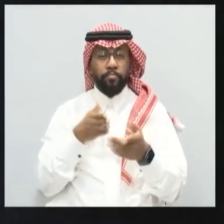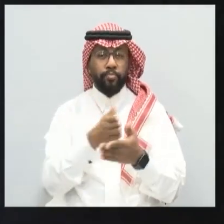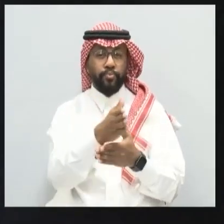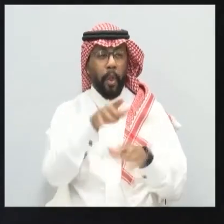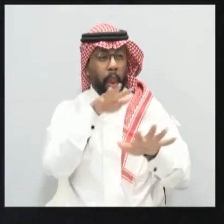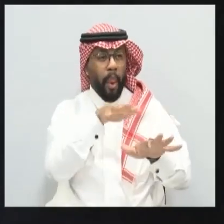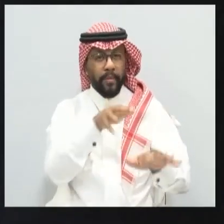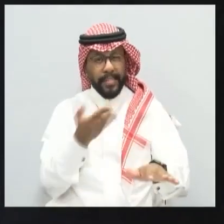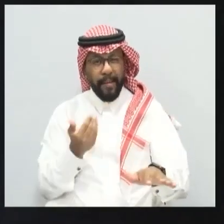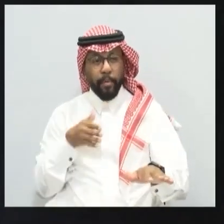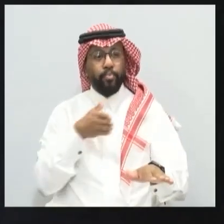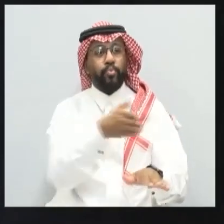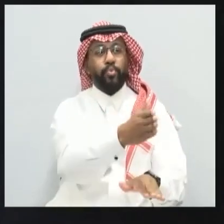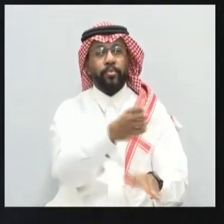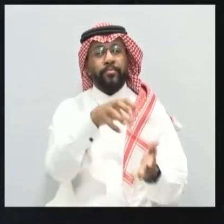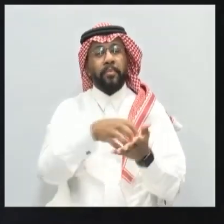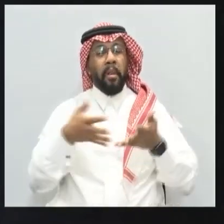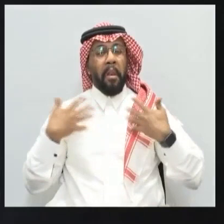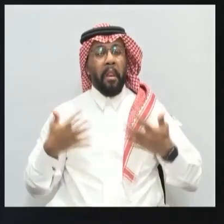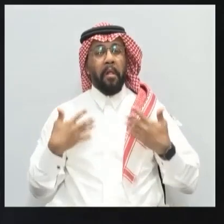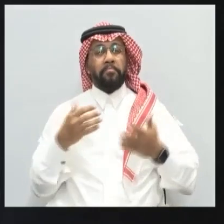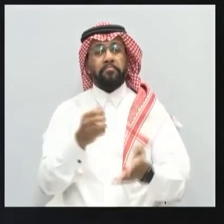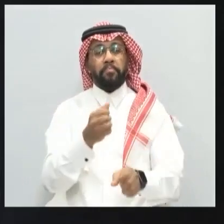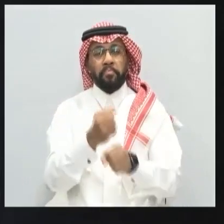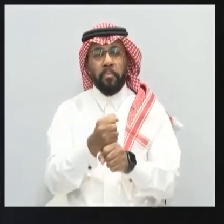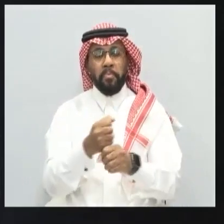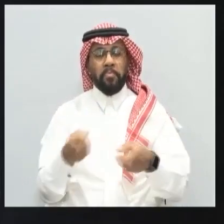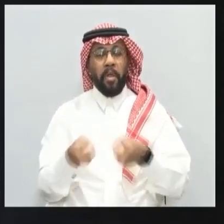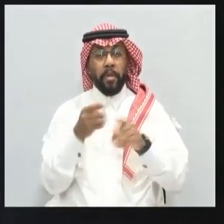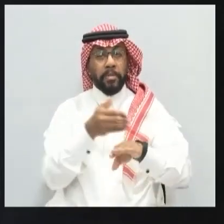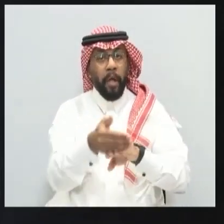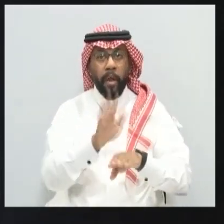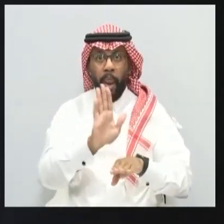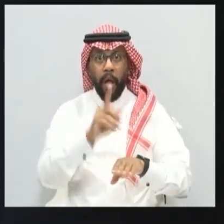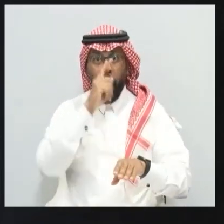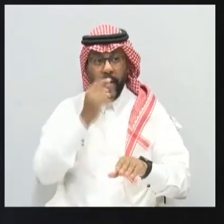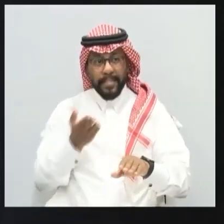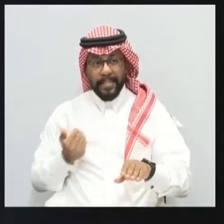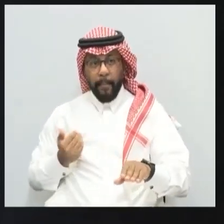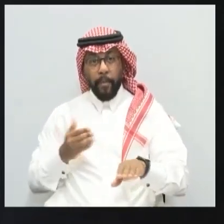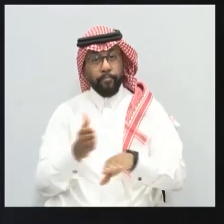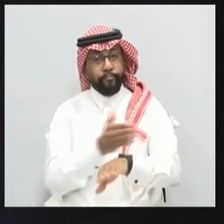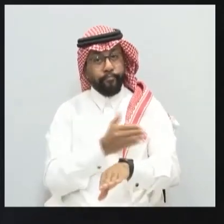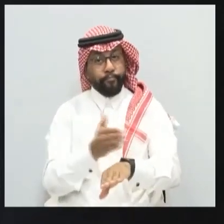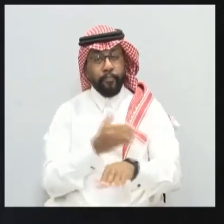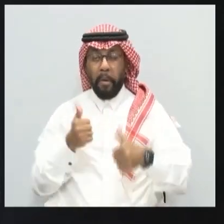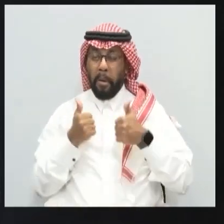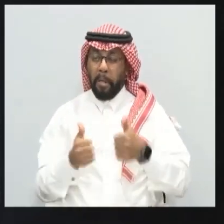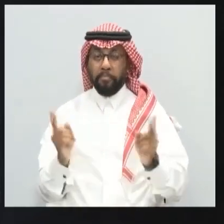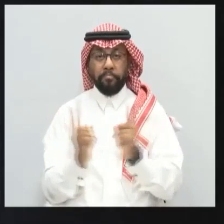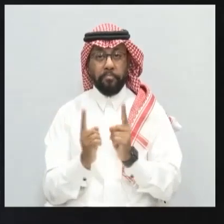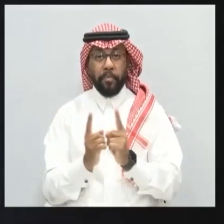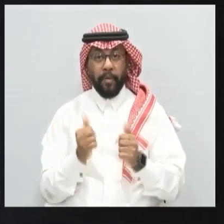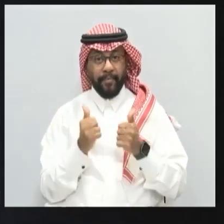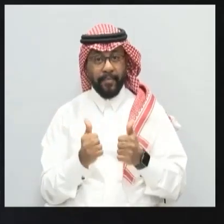للوصول لمقر جهه التوظيف حتى لا تتاخر يعني في الوصول وذلك لا قد لا